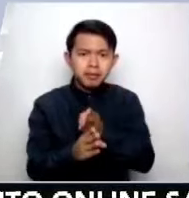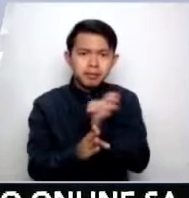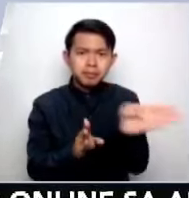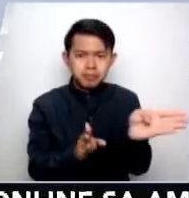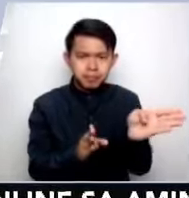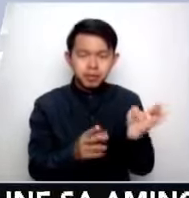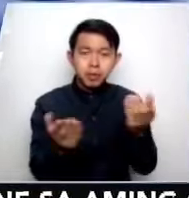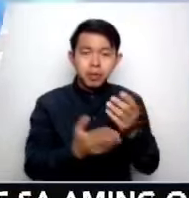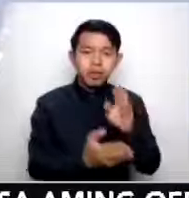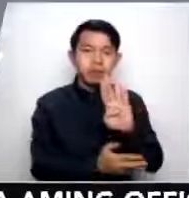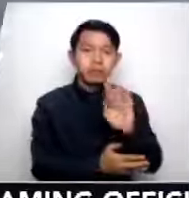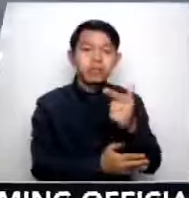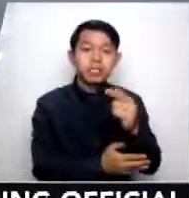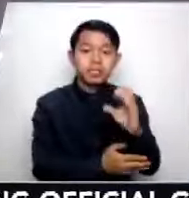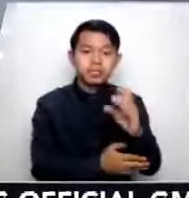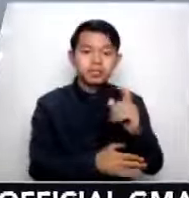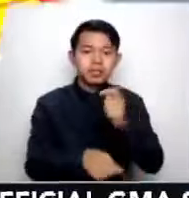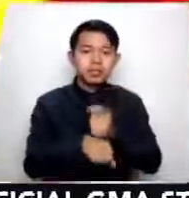rep